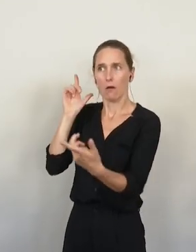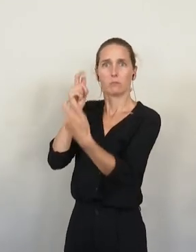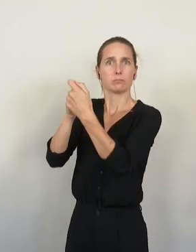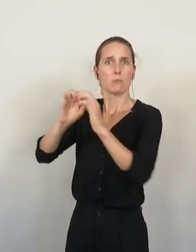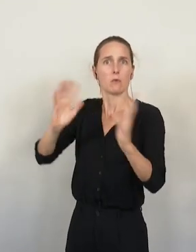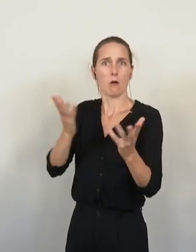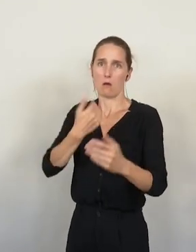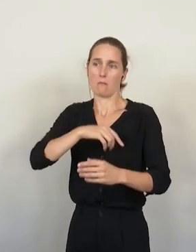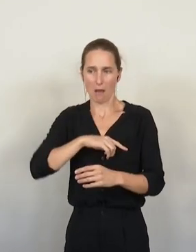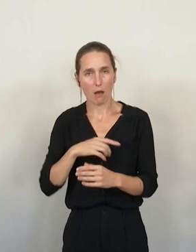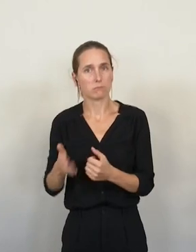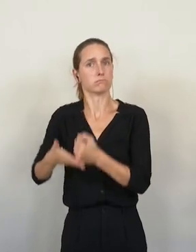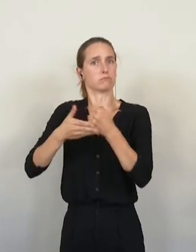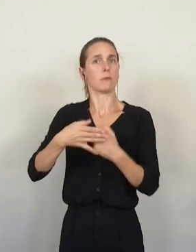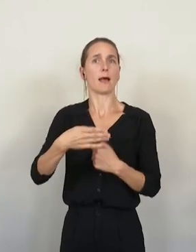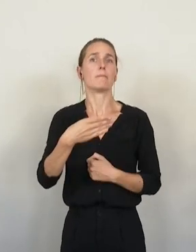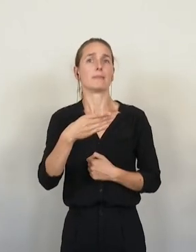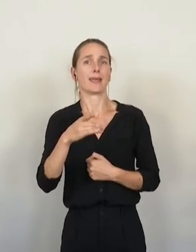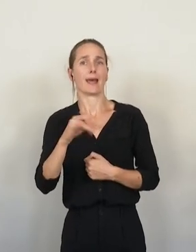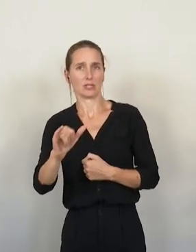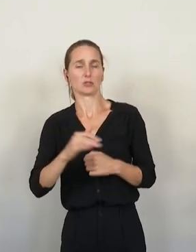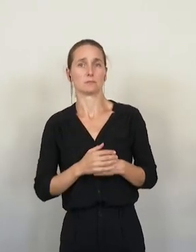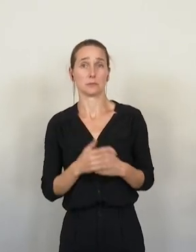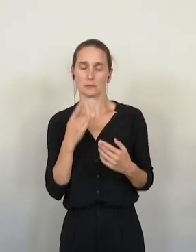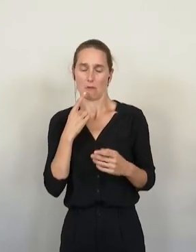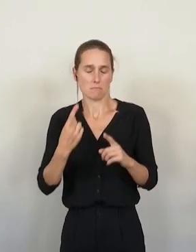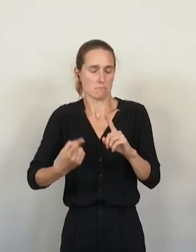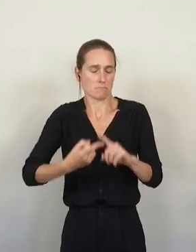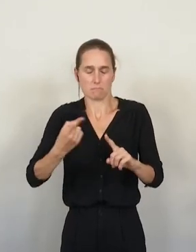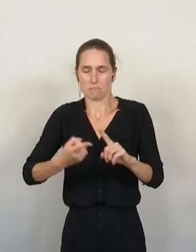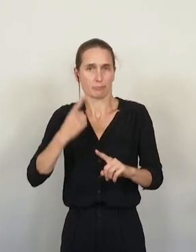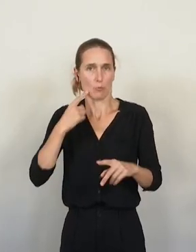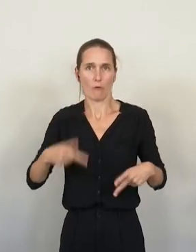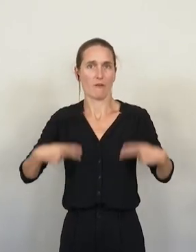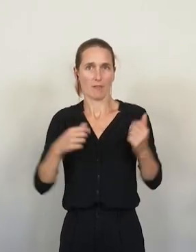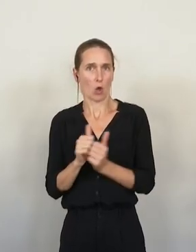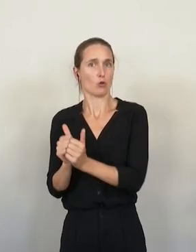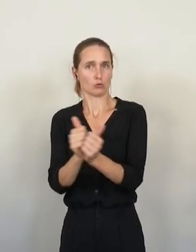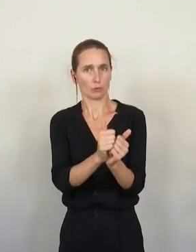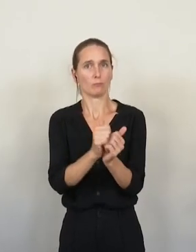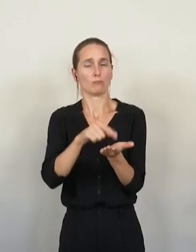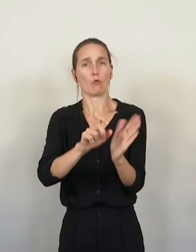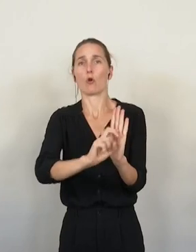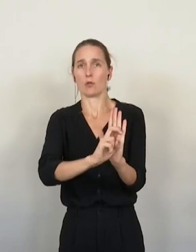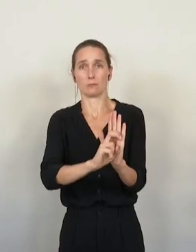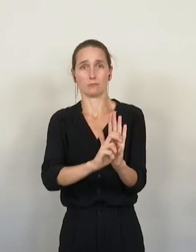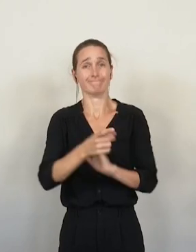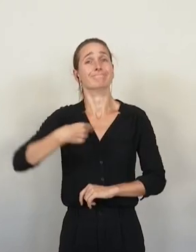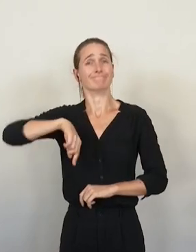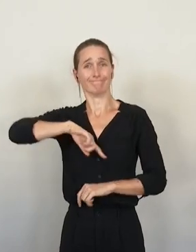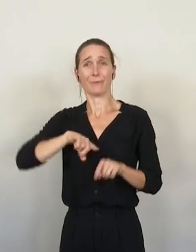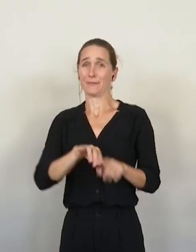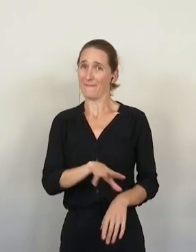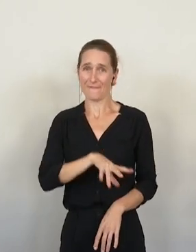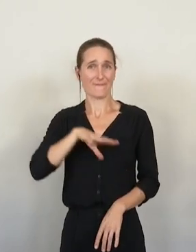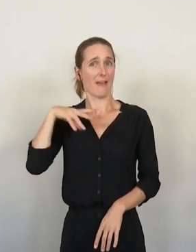MDH véritable pilier du vivre ensemble à la Grenobloise Grenoble est également très fier de la très grande richesse de ses